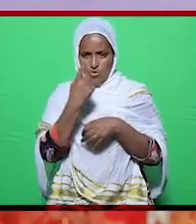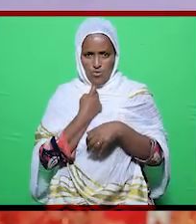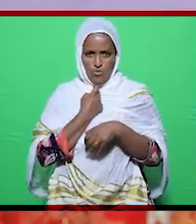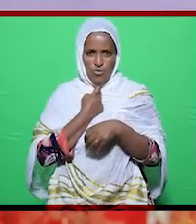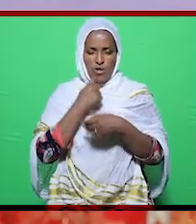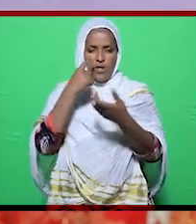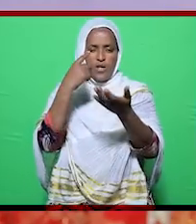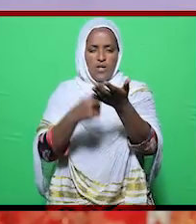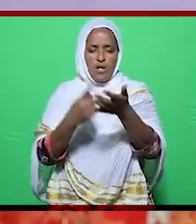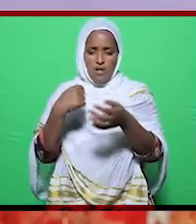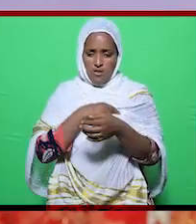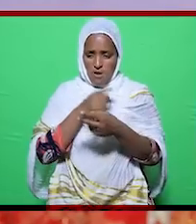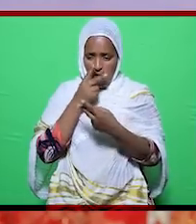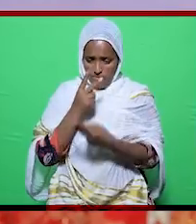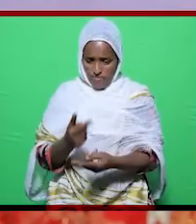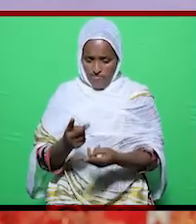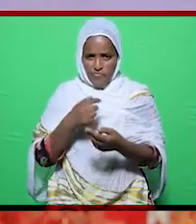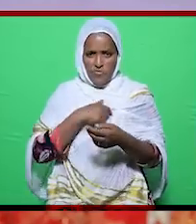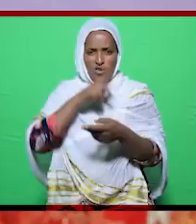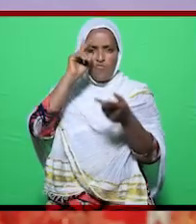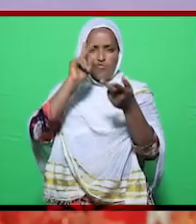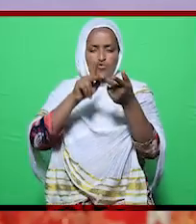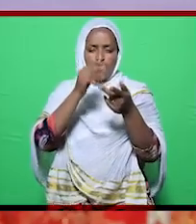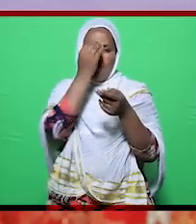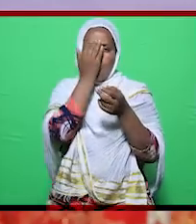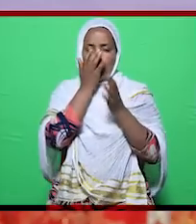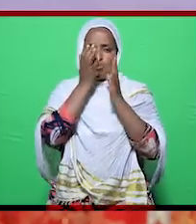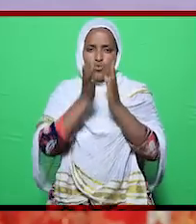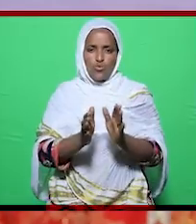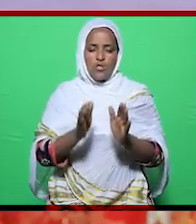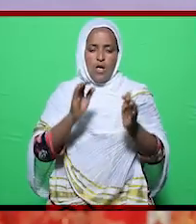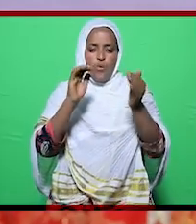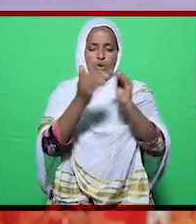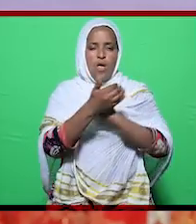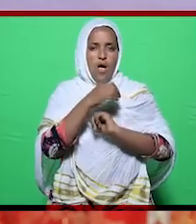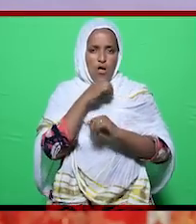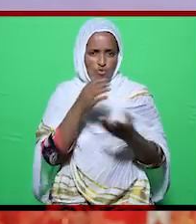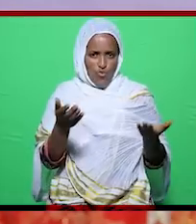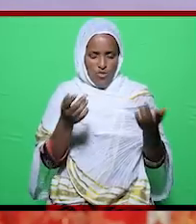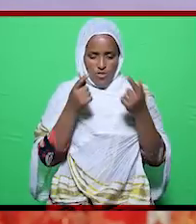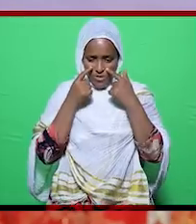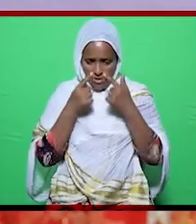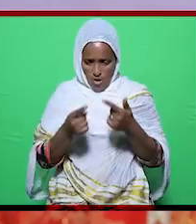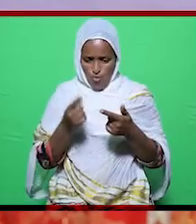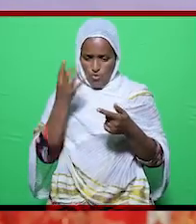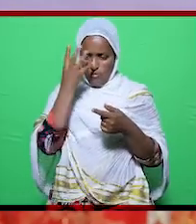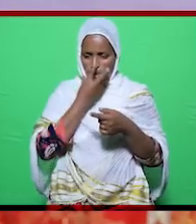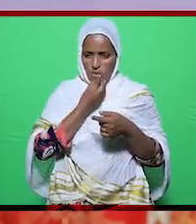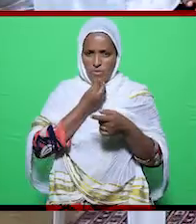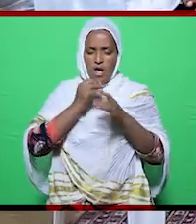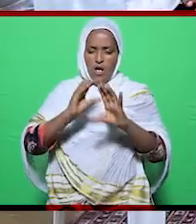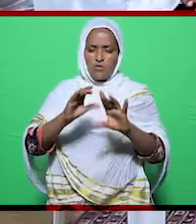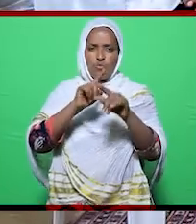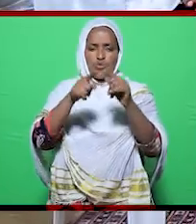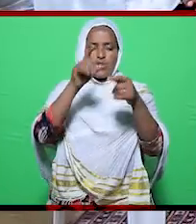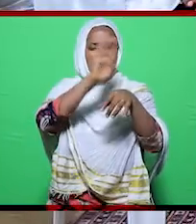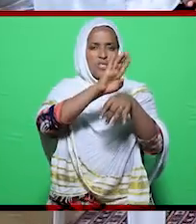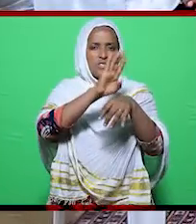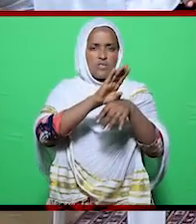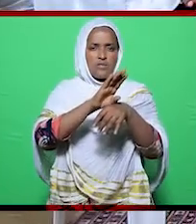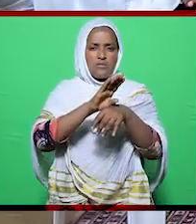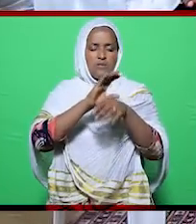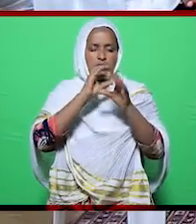ላይ ብዙ ጊዜ ይመጡና ይሄንን ሥዕል ብትስልልን ላሉ ያ ስናየው ፍጹም